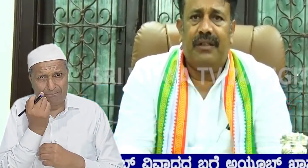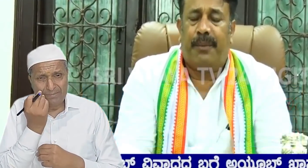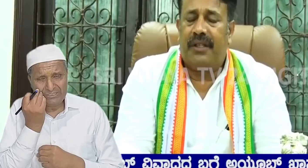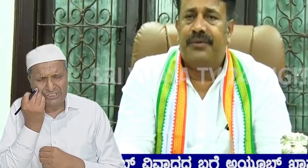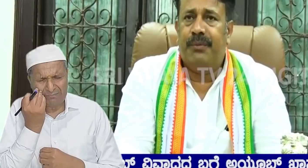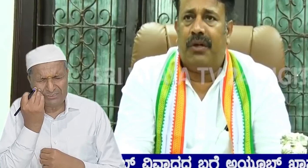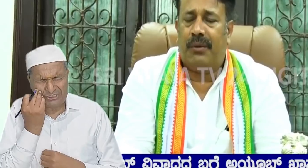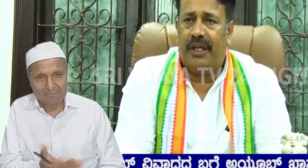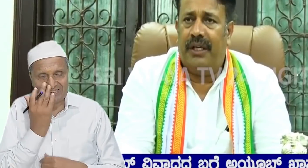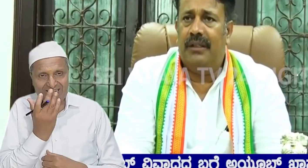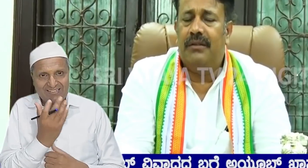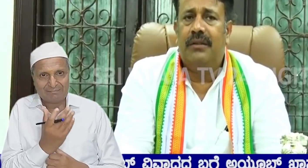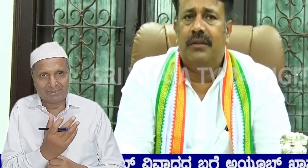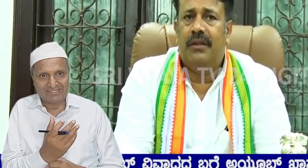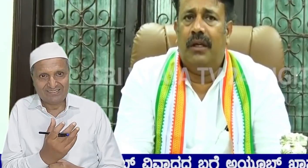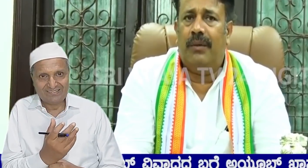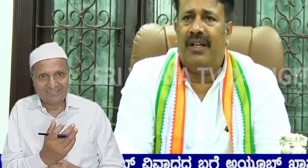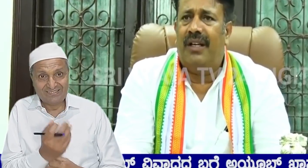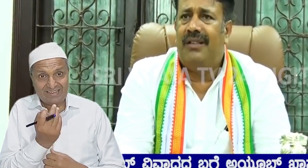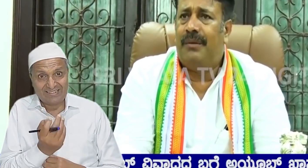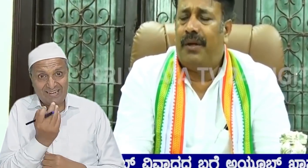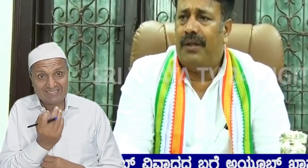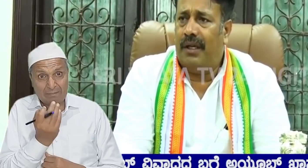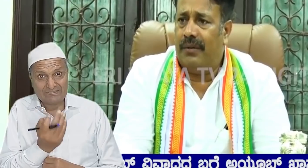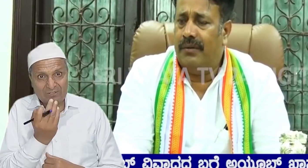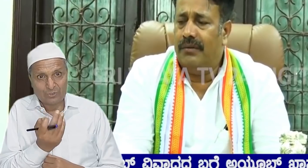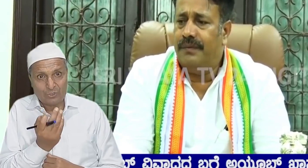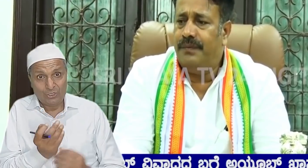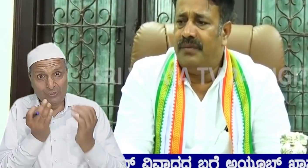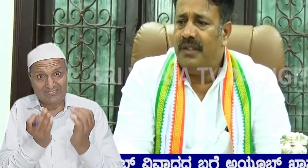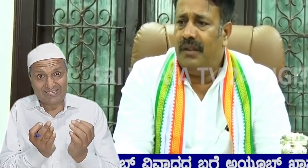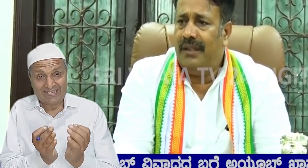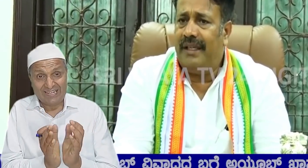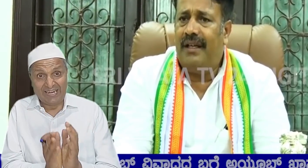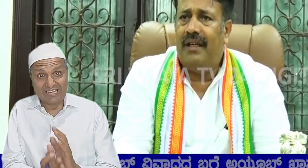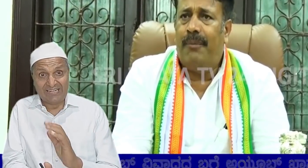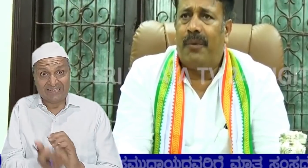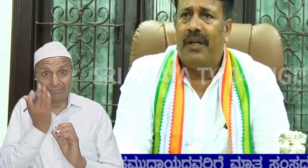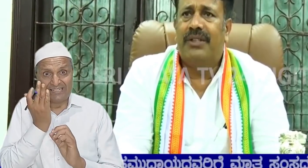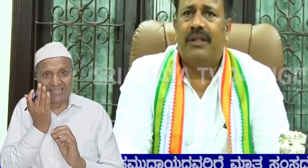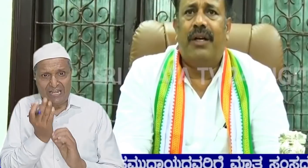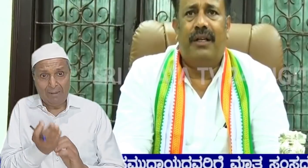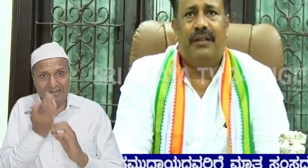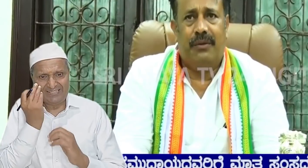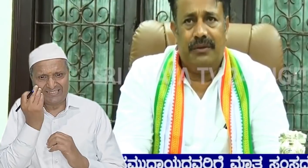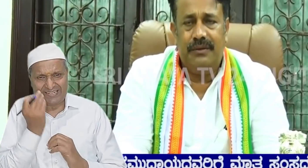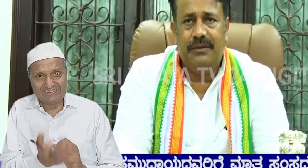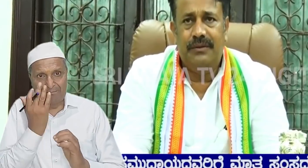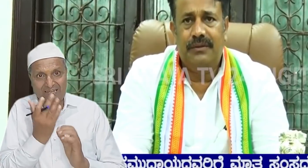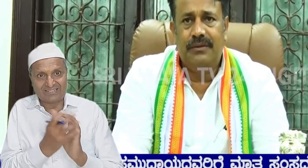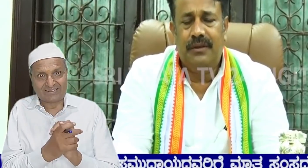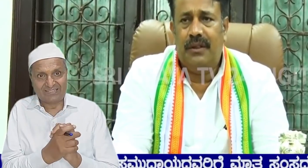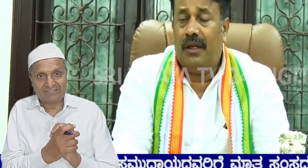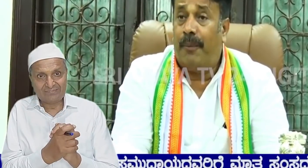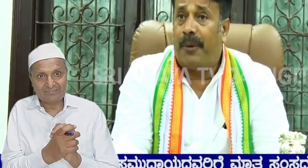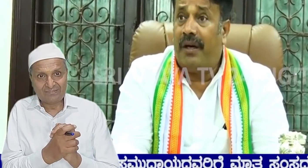एक शर्मसार टिप्पणी, क्या कहें ऐसे अभद्र लोगों को जो इस तरह की कहते हैं नेता बन जाते हैं पर इस तरह की गंदी